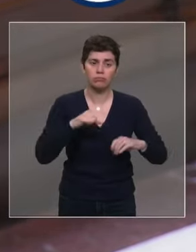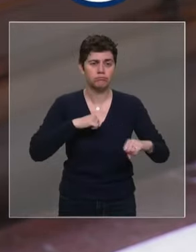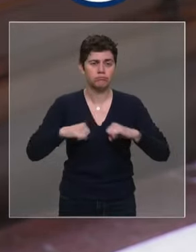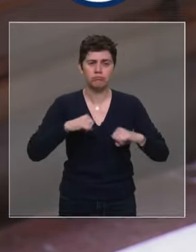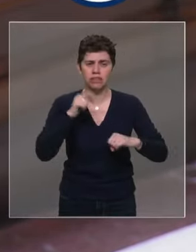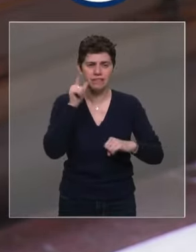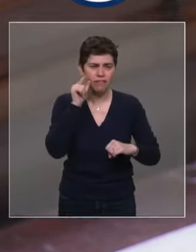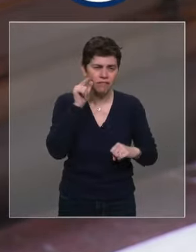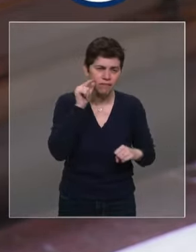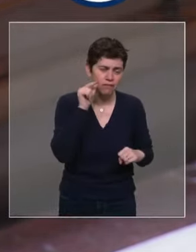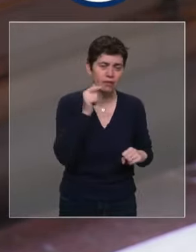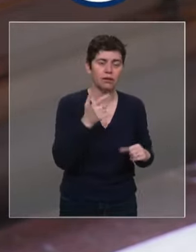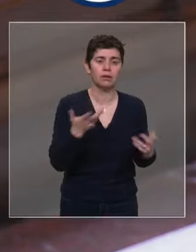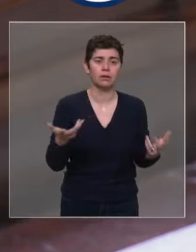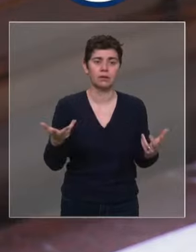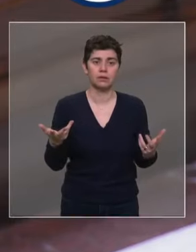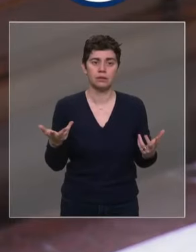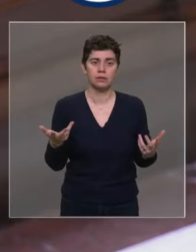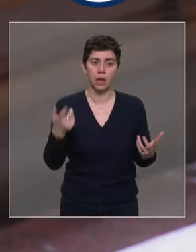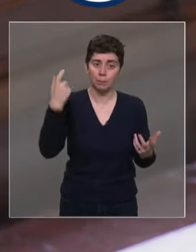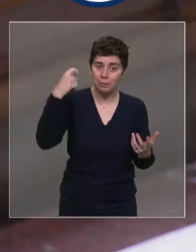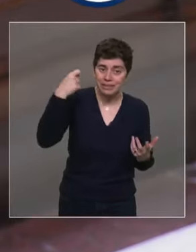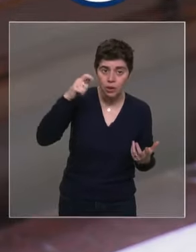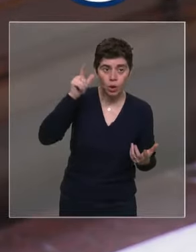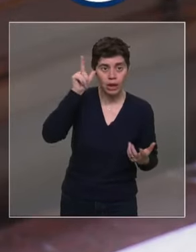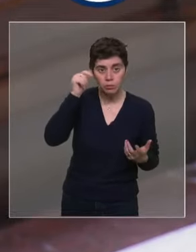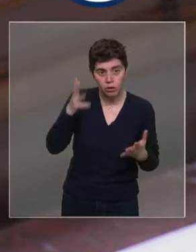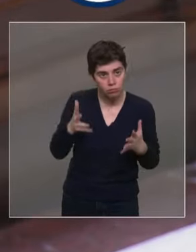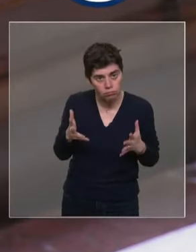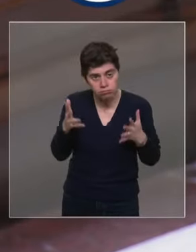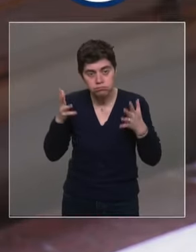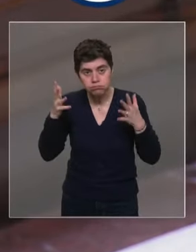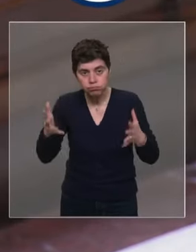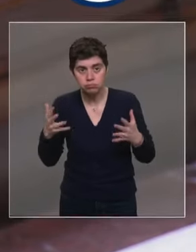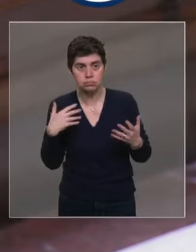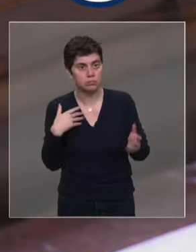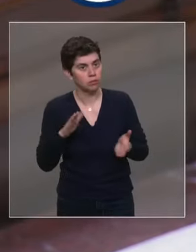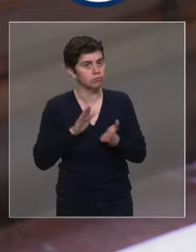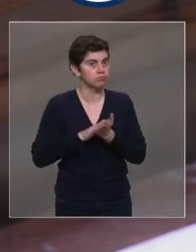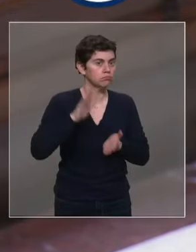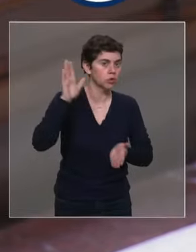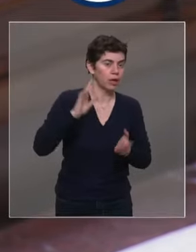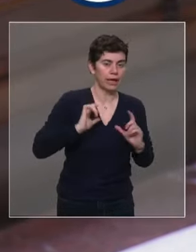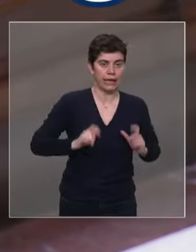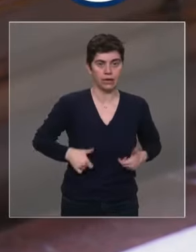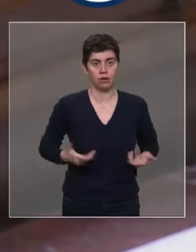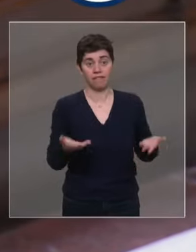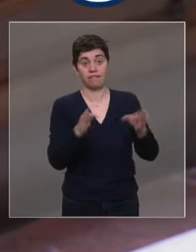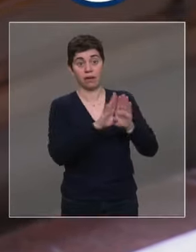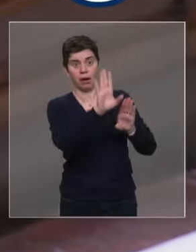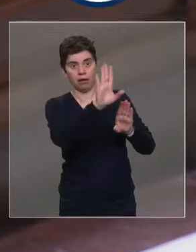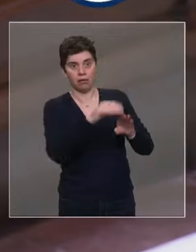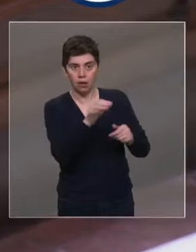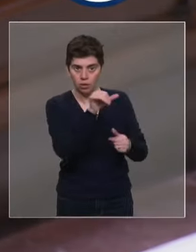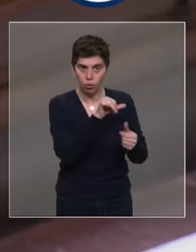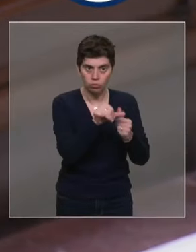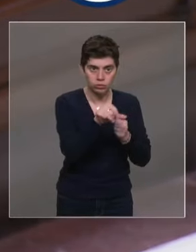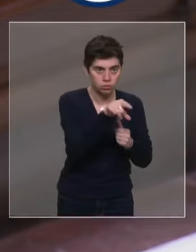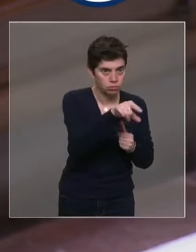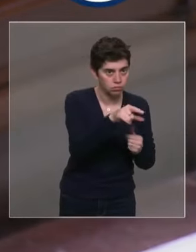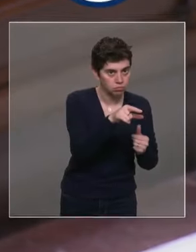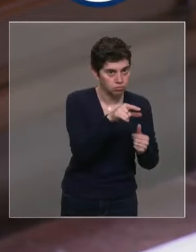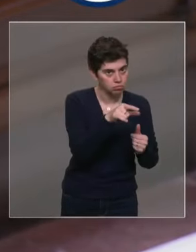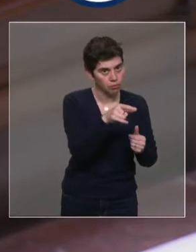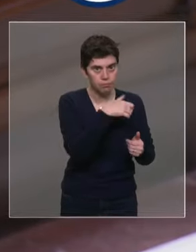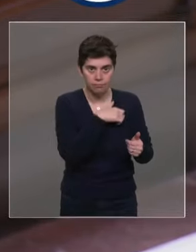pense notamment à l'engagement du président de la République de ne fermer aucune école sans l'accord du maire de la commune sur laquelle